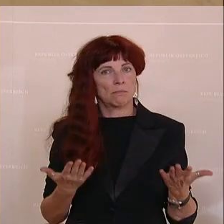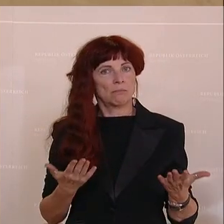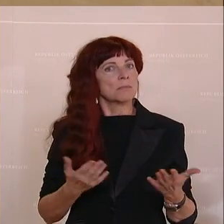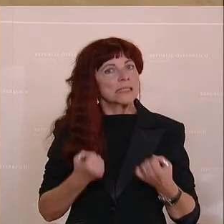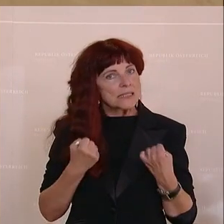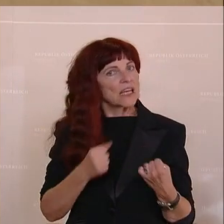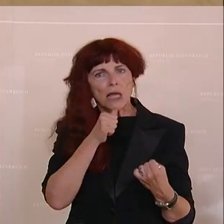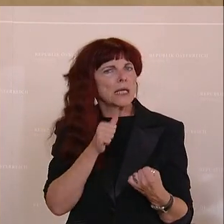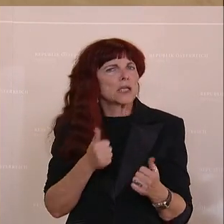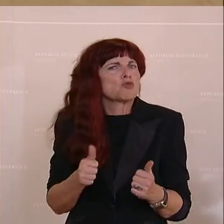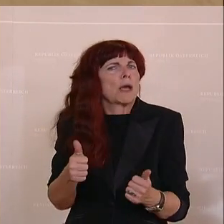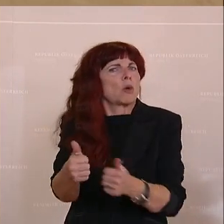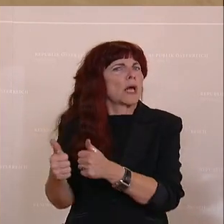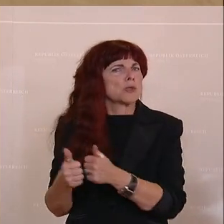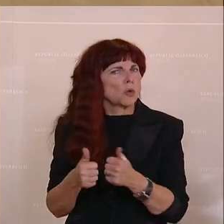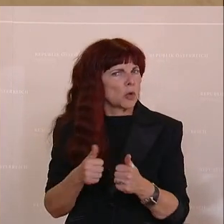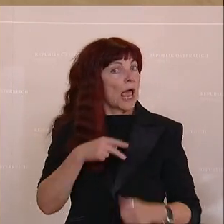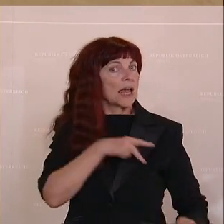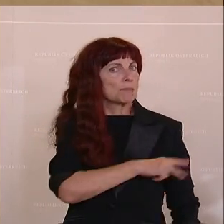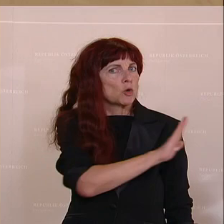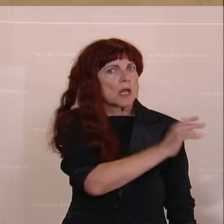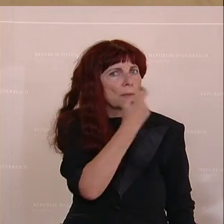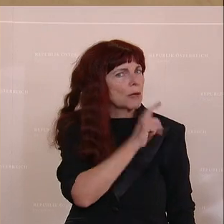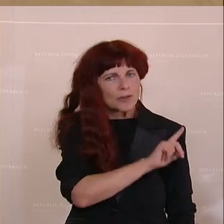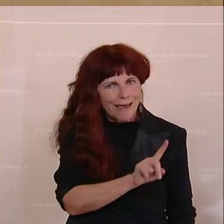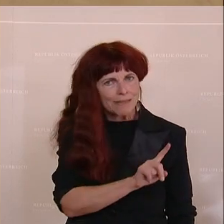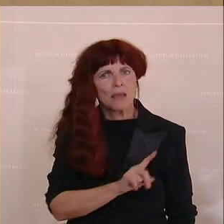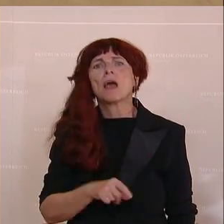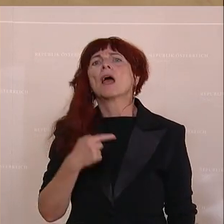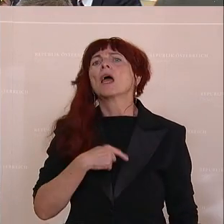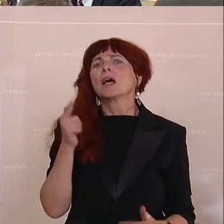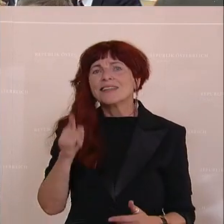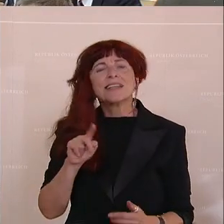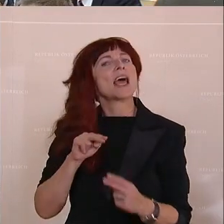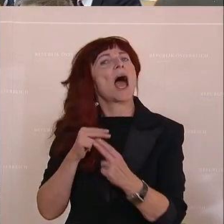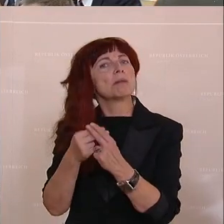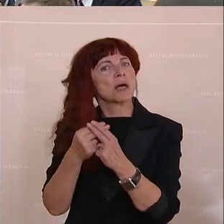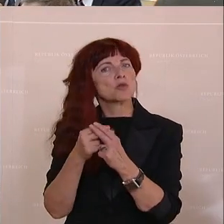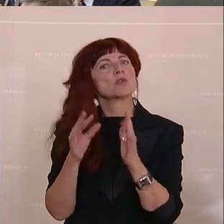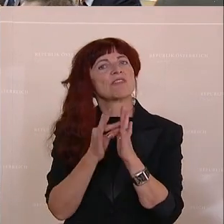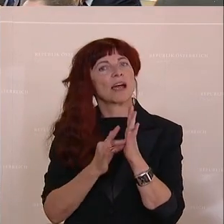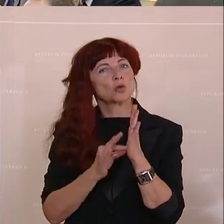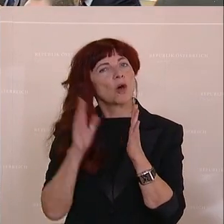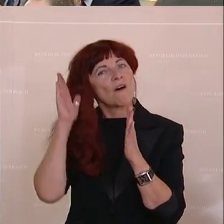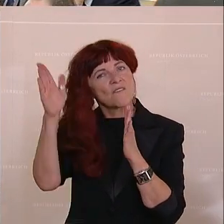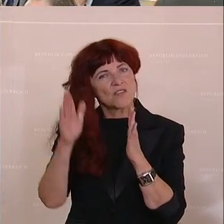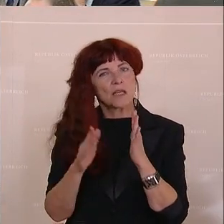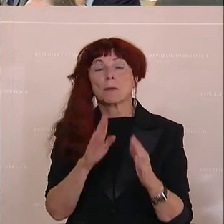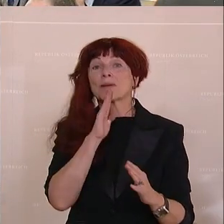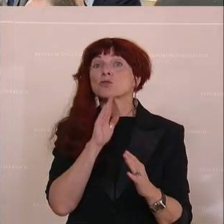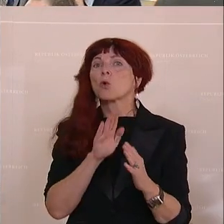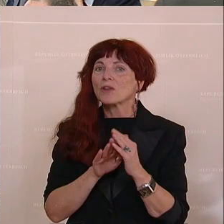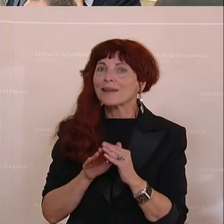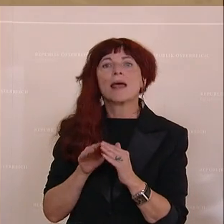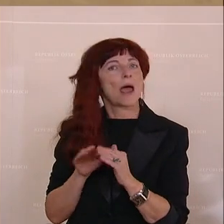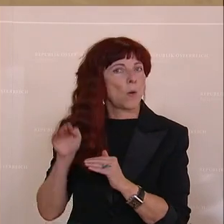keine Spekulation, wie es der SPÖ vorschwebt, das ist klar und um diesen Anpassungsfaktor werden die Pensionen zuallererst einmal erhöht. Das ist der erste Schritt.